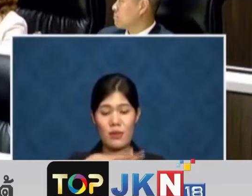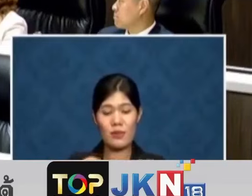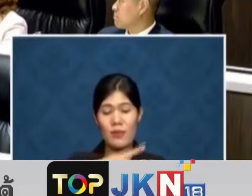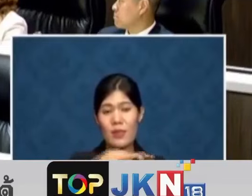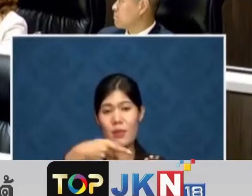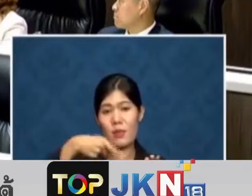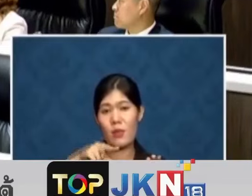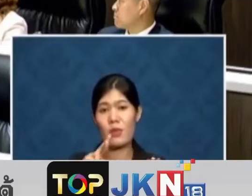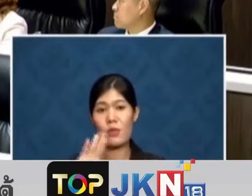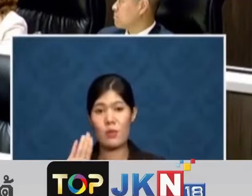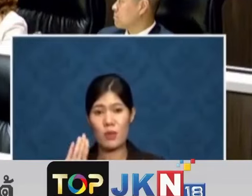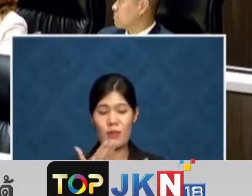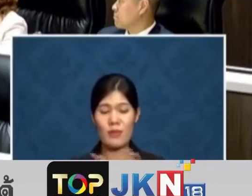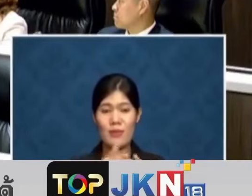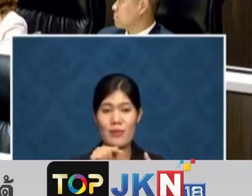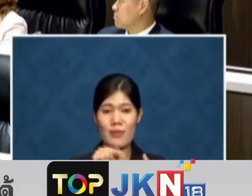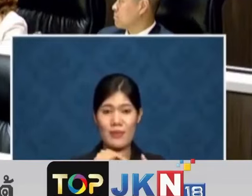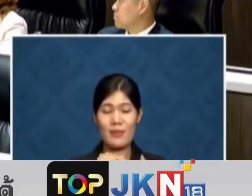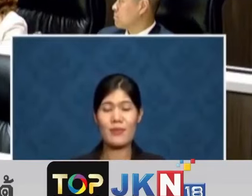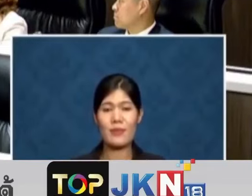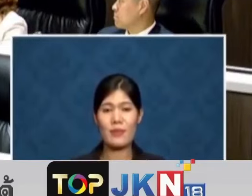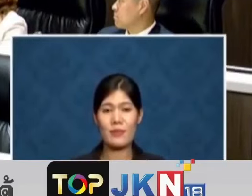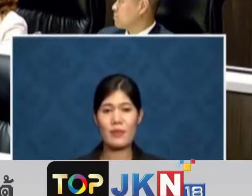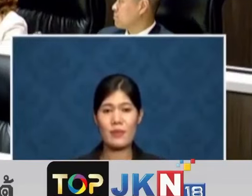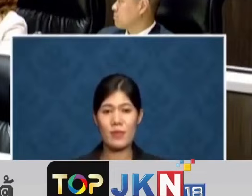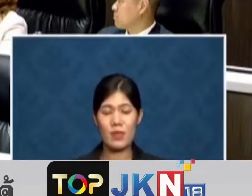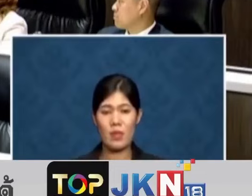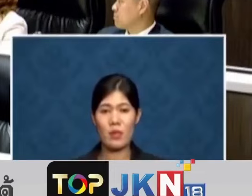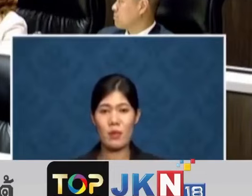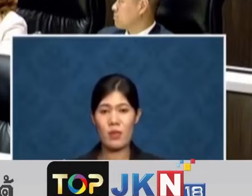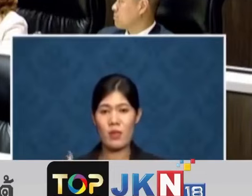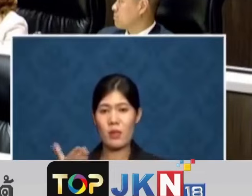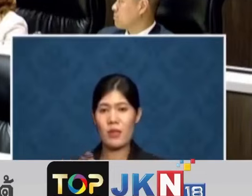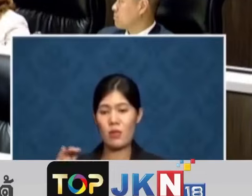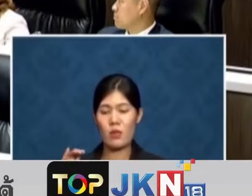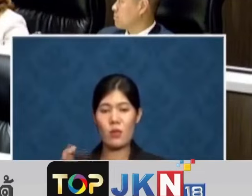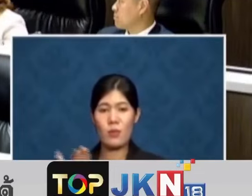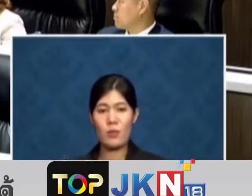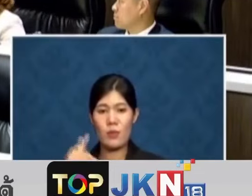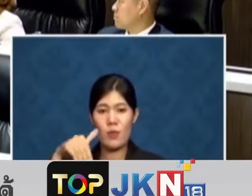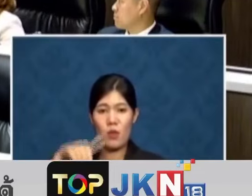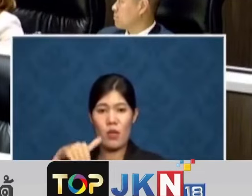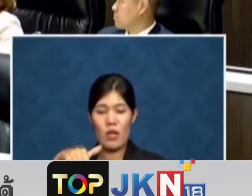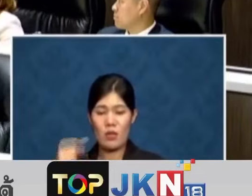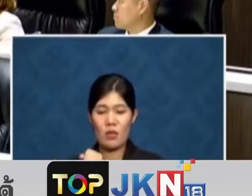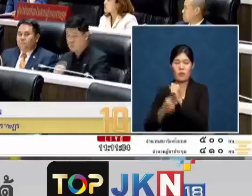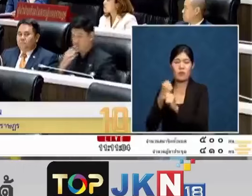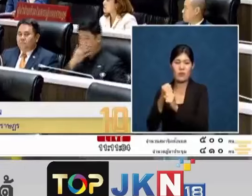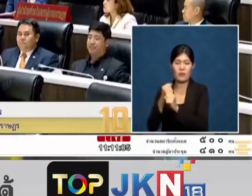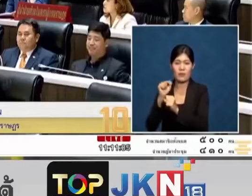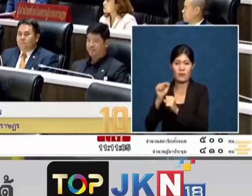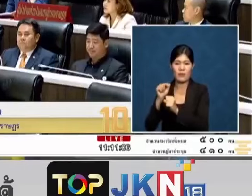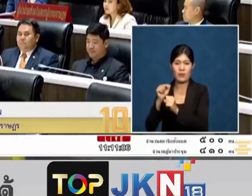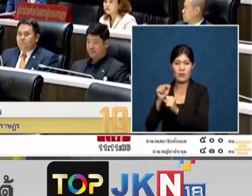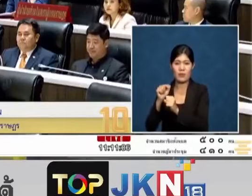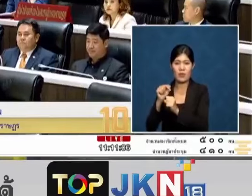ติงบประมาณรายจ่ายฉบับนี้ก็ปรากฏอยู่ในงบกลางครับของงบประมาณรายจ่ายประจำปีแล้วก็เป็นรายการตั้งใหม ่ ขึ้นม